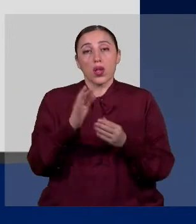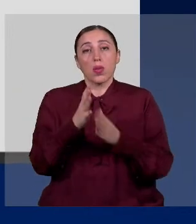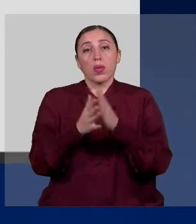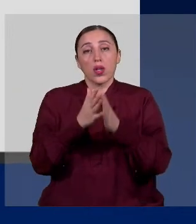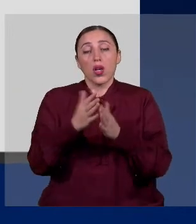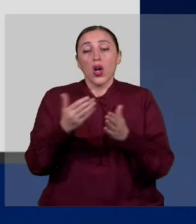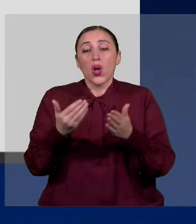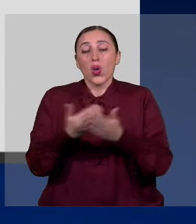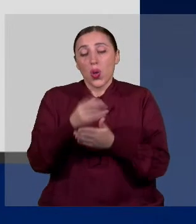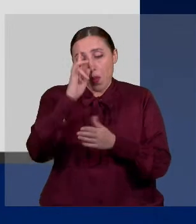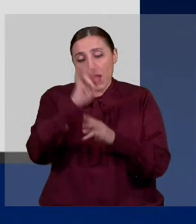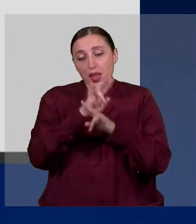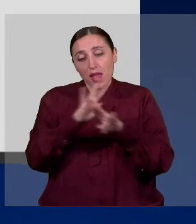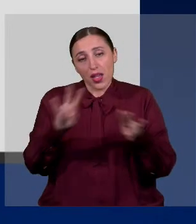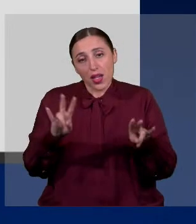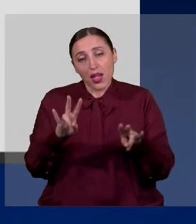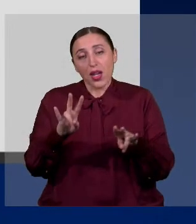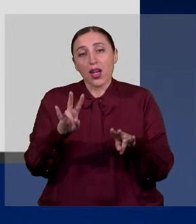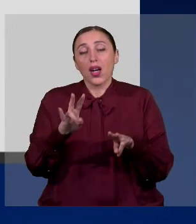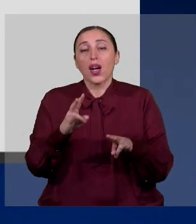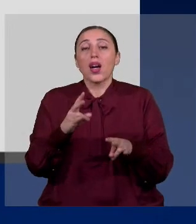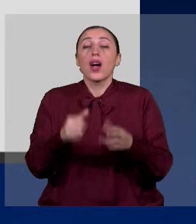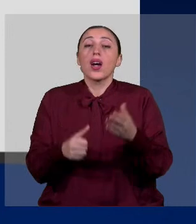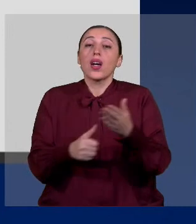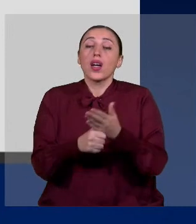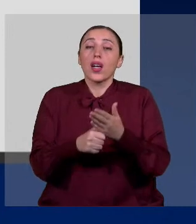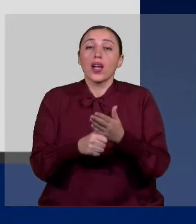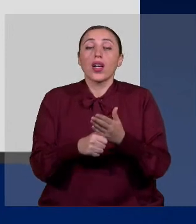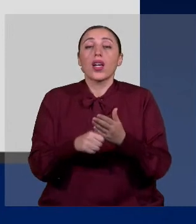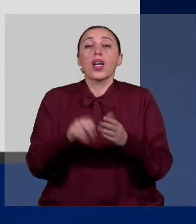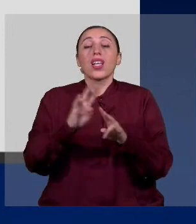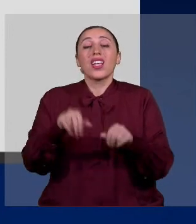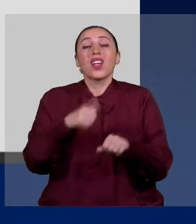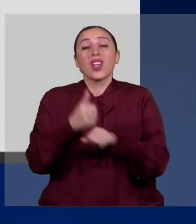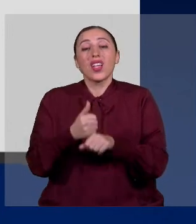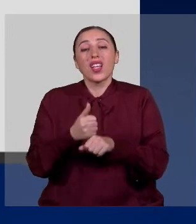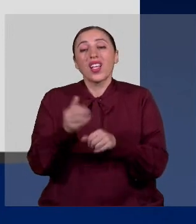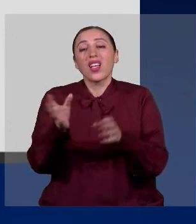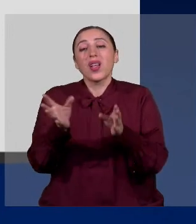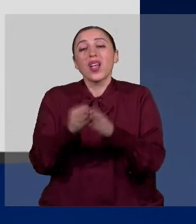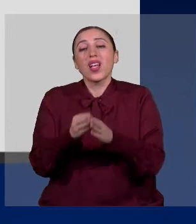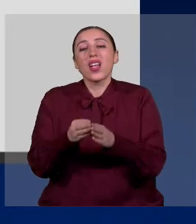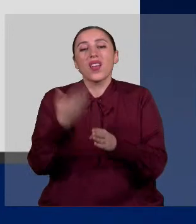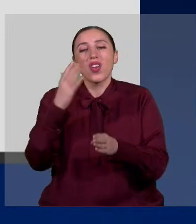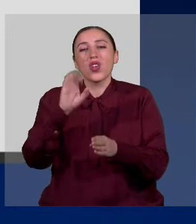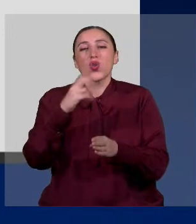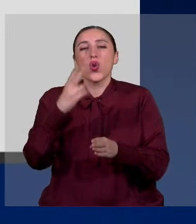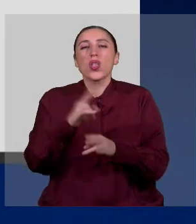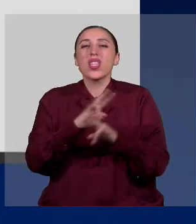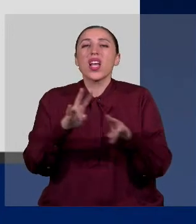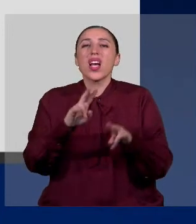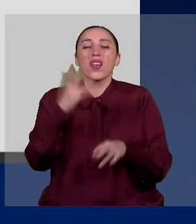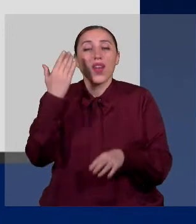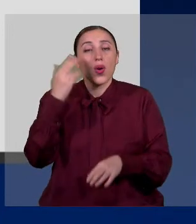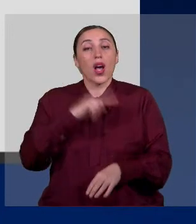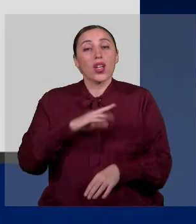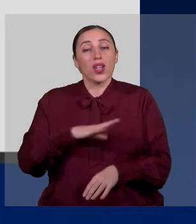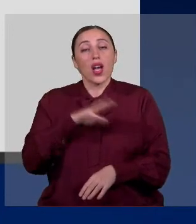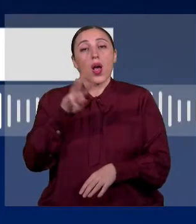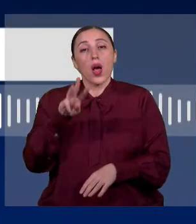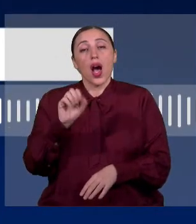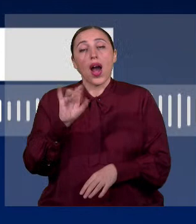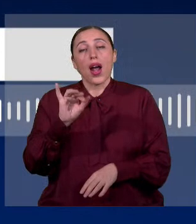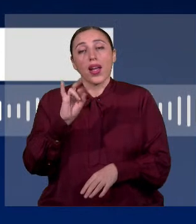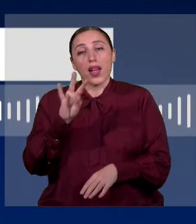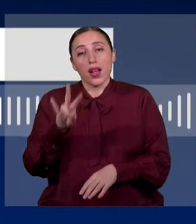հայտարարեց նորանշանակ պետնախարար Ռուբեն Վարդանյանի խորհրդական Նիկոլ Փաշինյանի կաբինետում մի կարճ շրջան սոցապ նախարար աշխատած Մեսրոպ